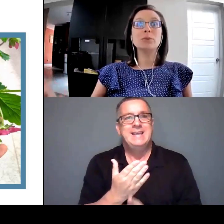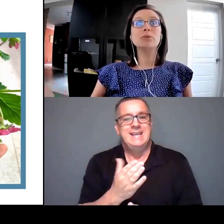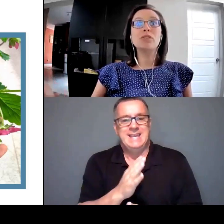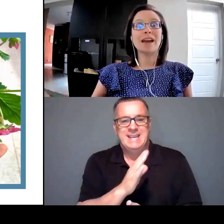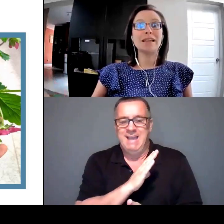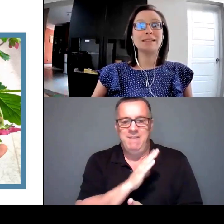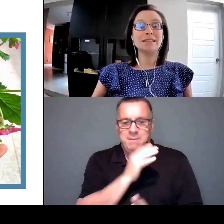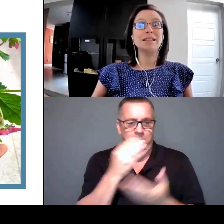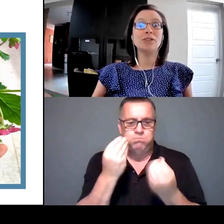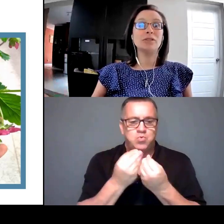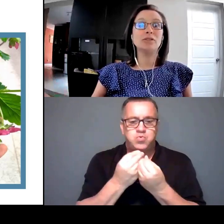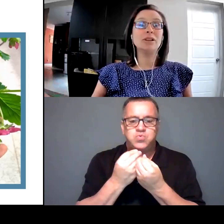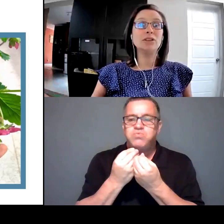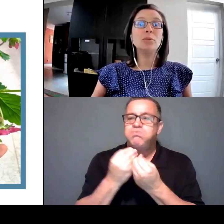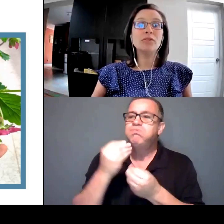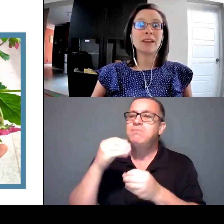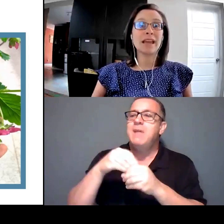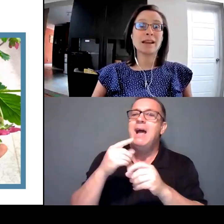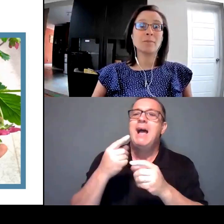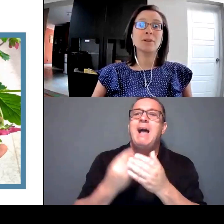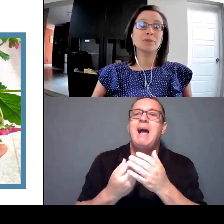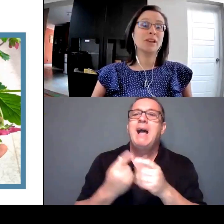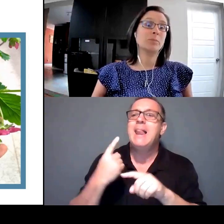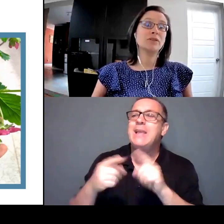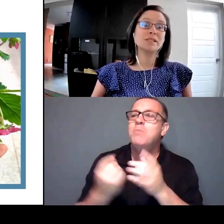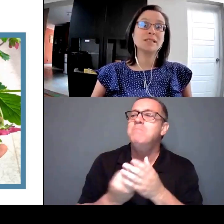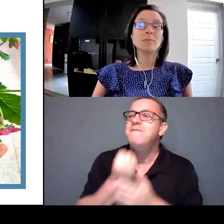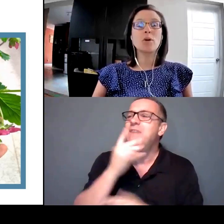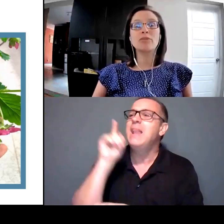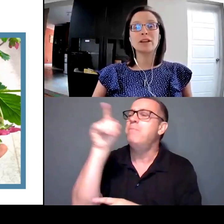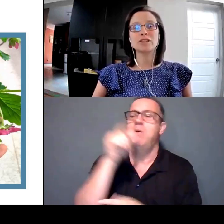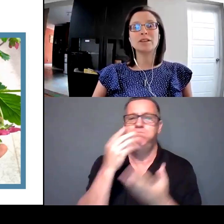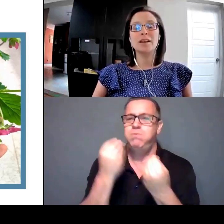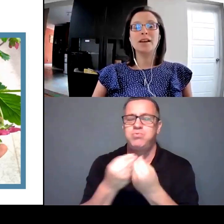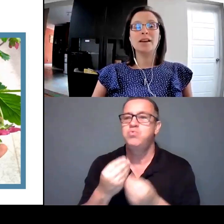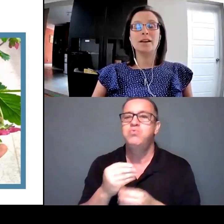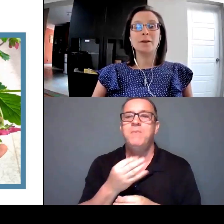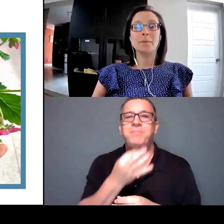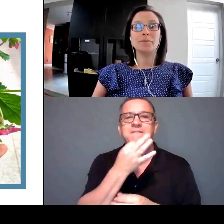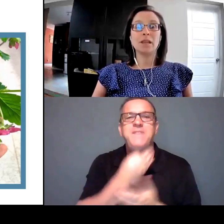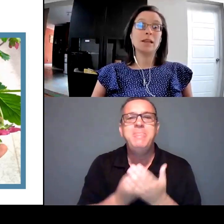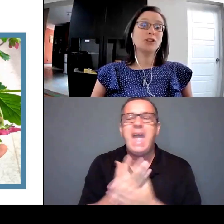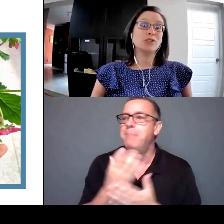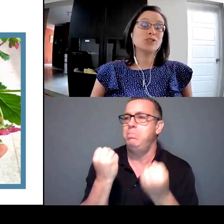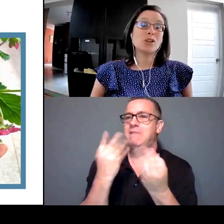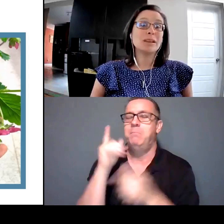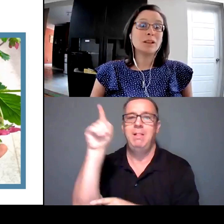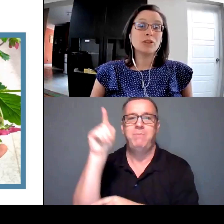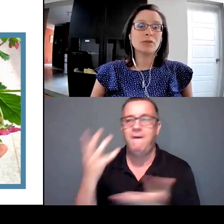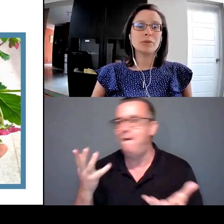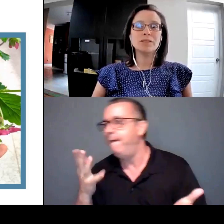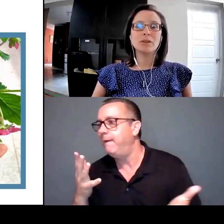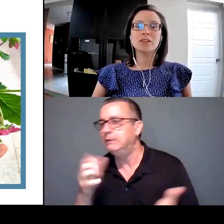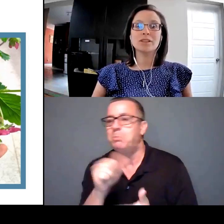si peu de variétés de légumes frais là-bas. Puis il n'y avait pas de fines herbes qu'on pouvait acheter. Et seulement